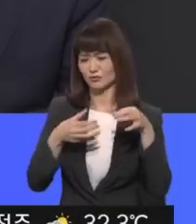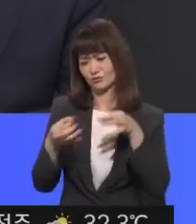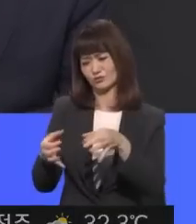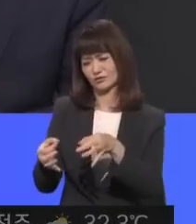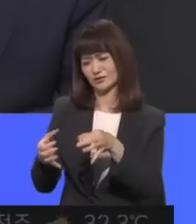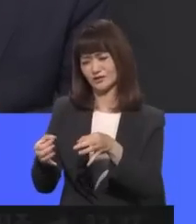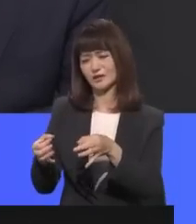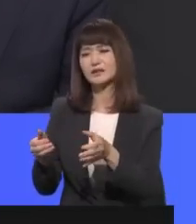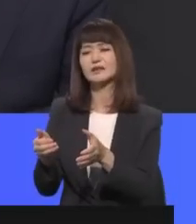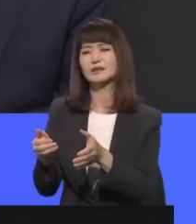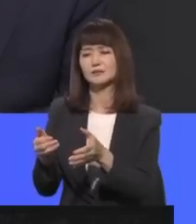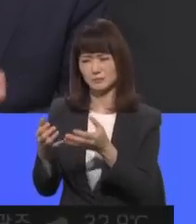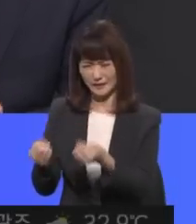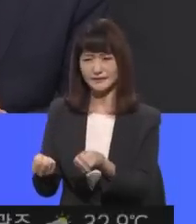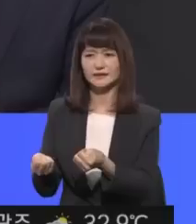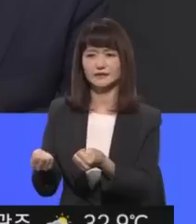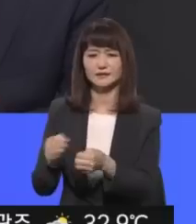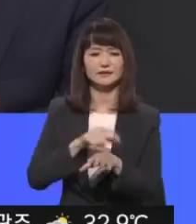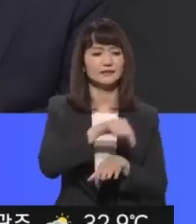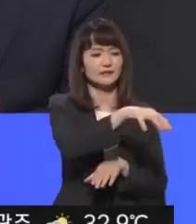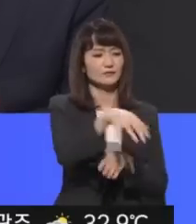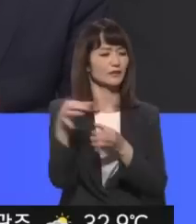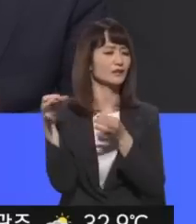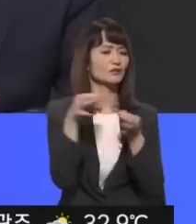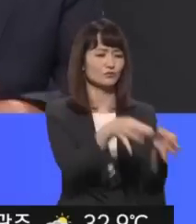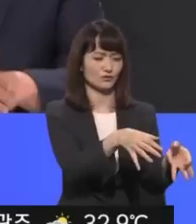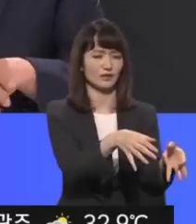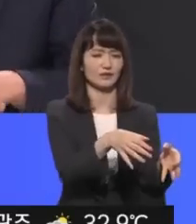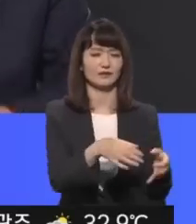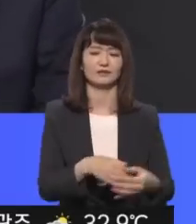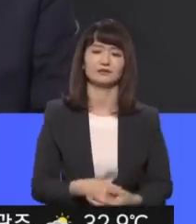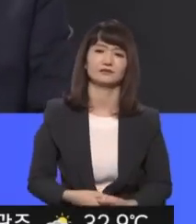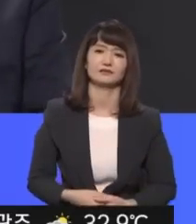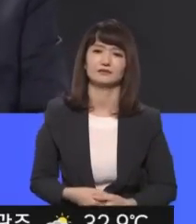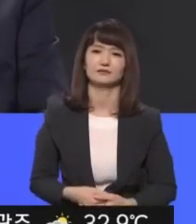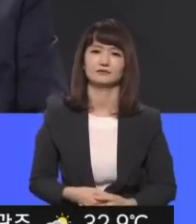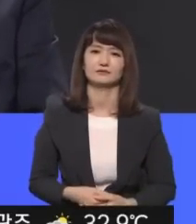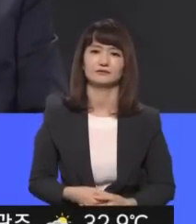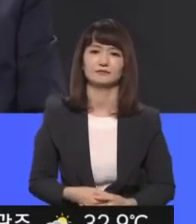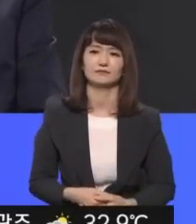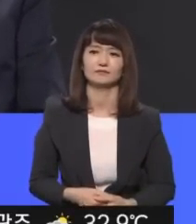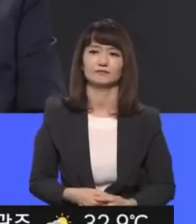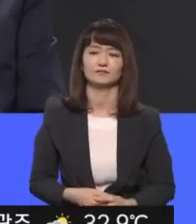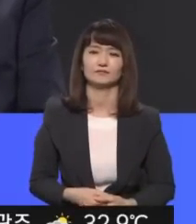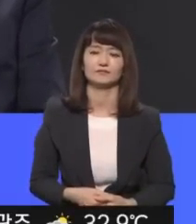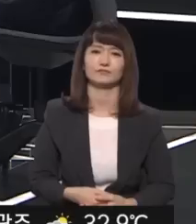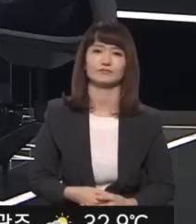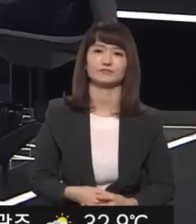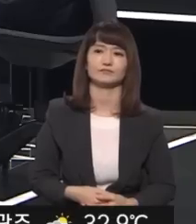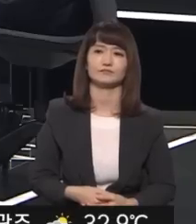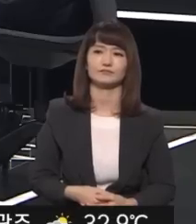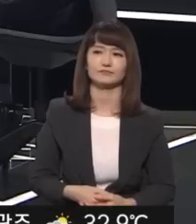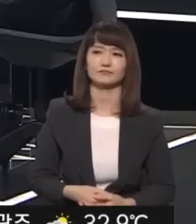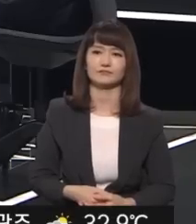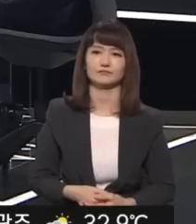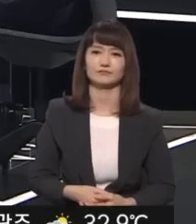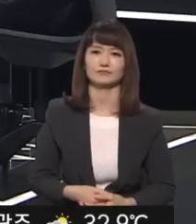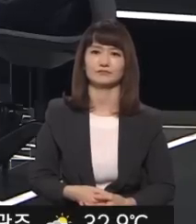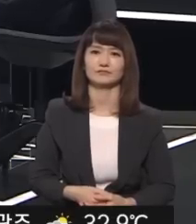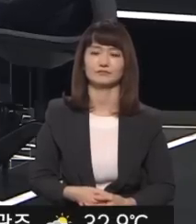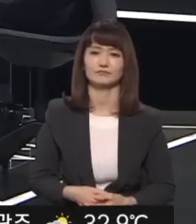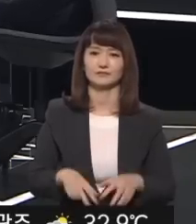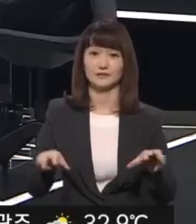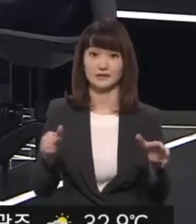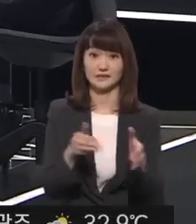지만 해라 그 이제 그 말이 우리 말이면 사실 제 알겠습니다 그러면은 첫째 거 기사님이 여태까지 울 때문에 수도권 집중